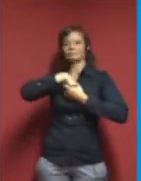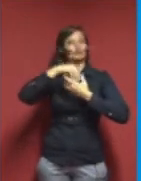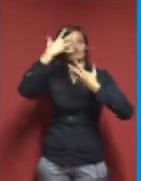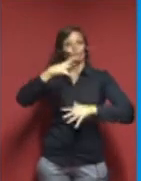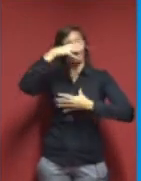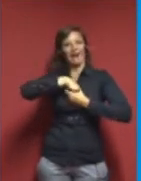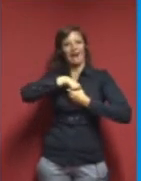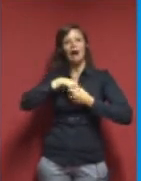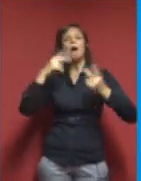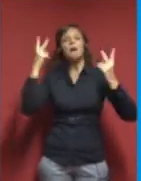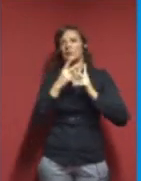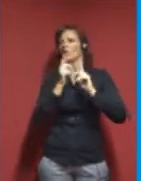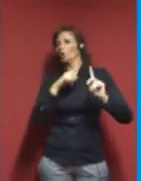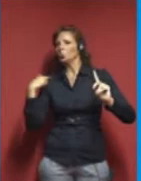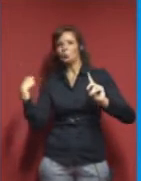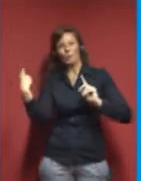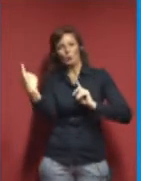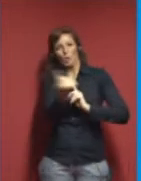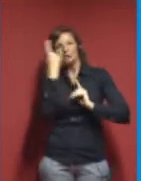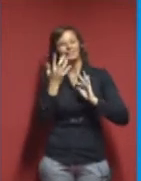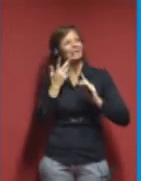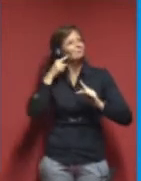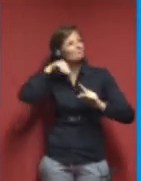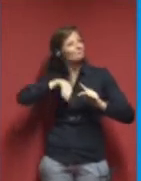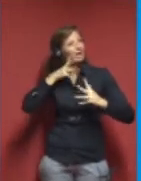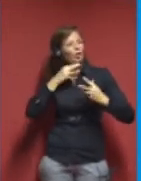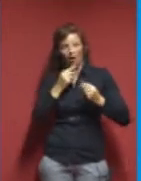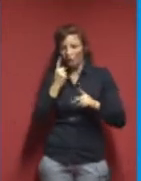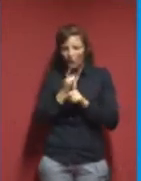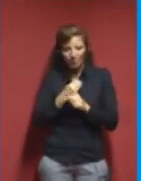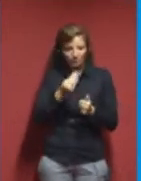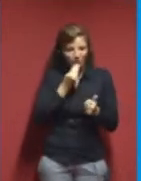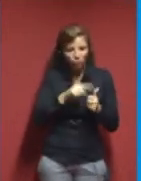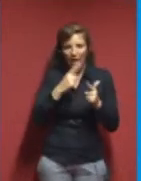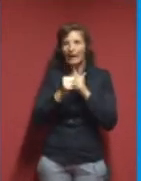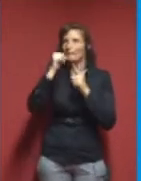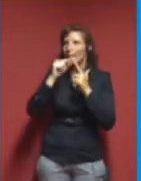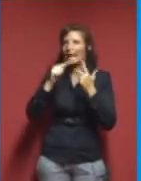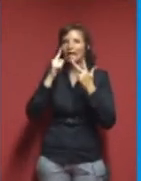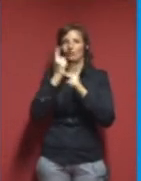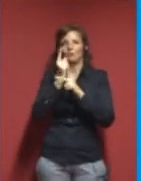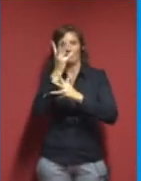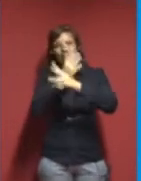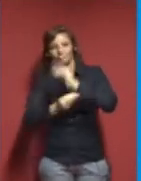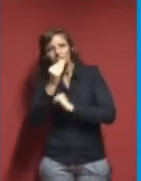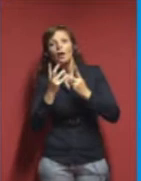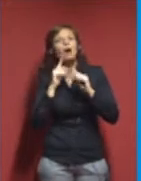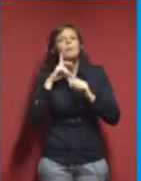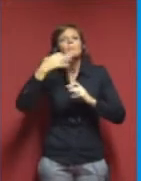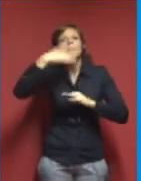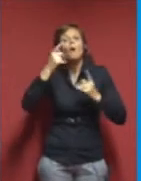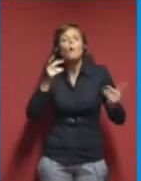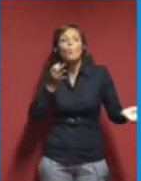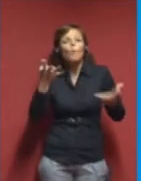ci sentiamo spinti a dover mangiare, bere, a procreare, e così allo stesso modo